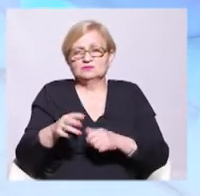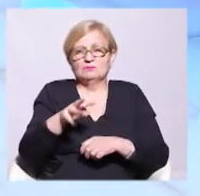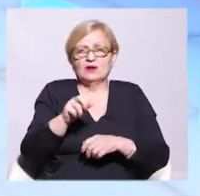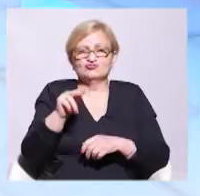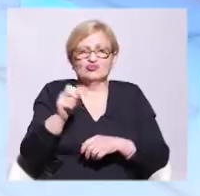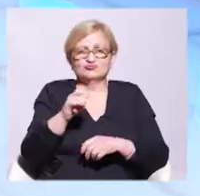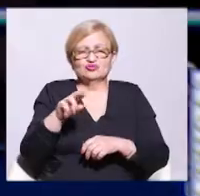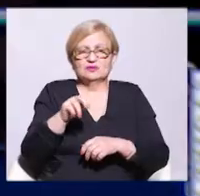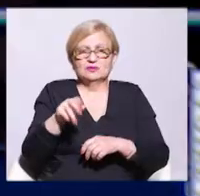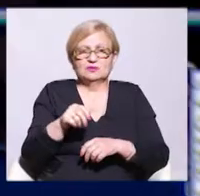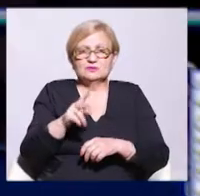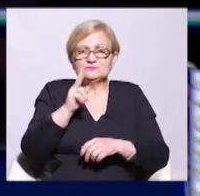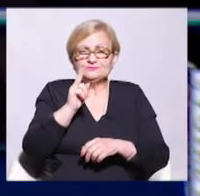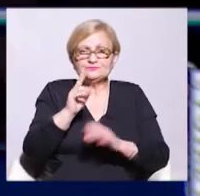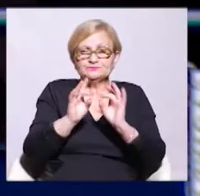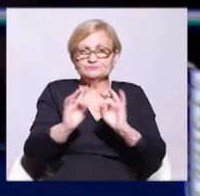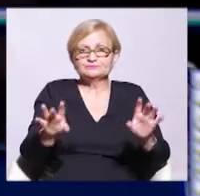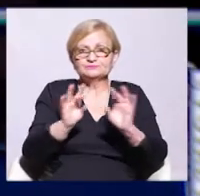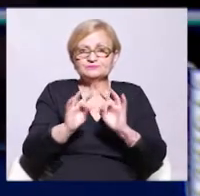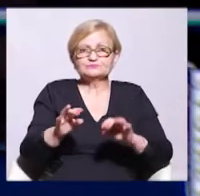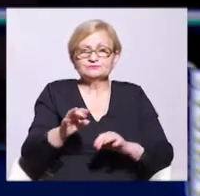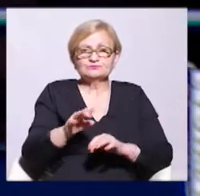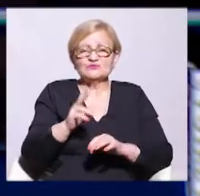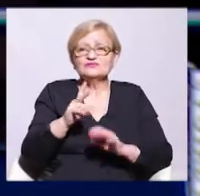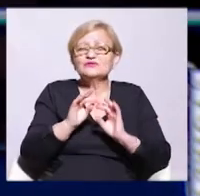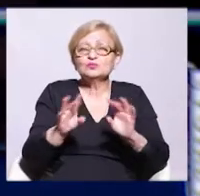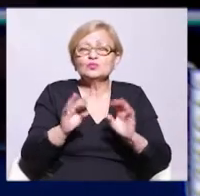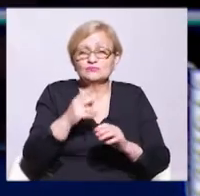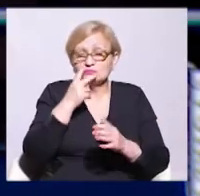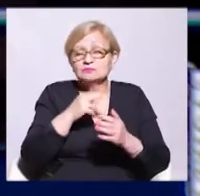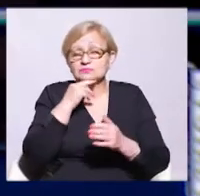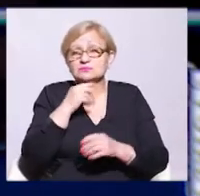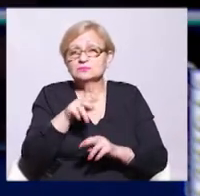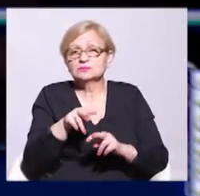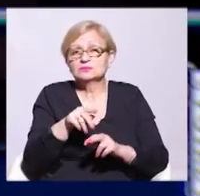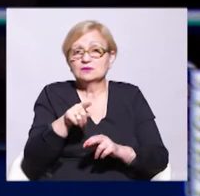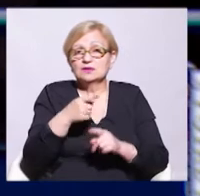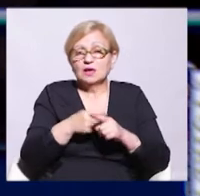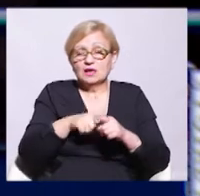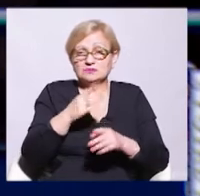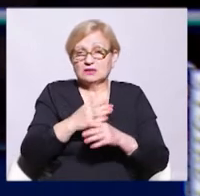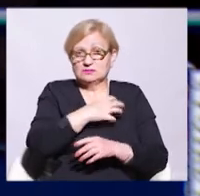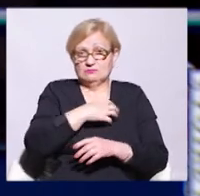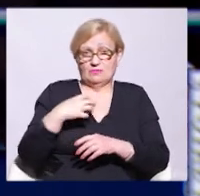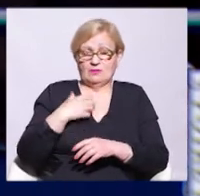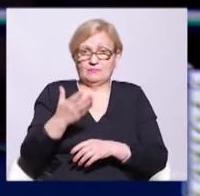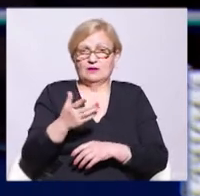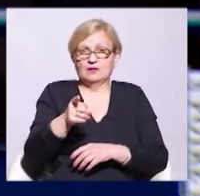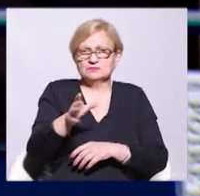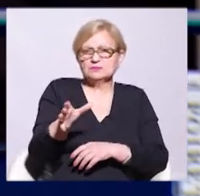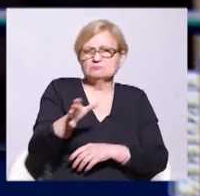Მიაქციეთ ყურადღება, ვინ ურჩევს ამას თავის ხალხსა და ხელქვეითებს. ეს ხომ მეფეა